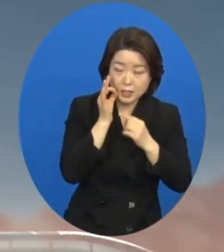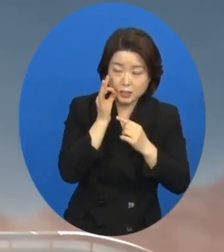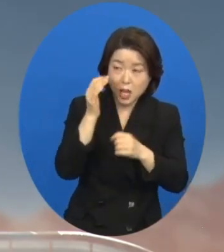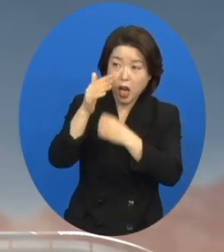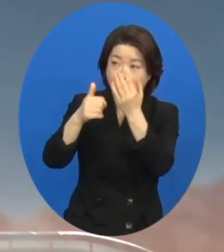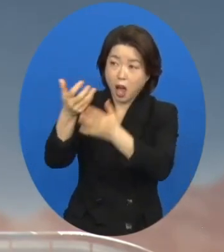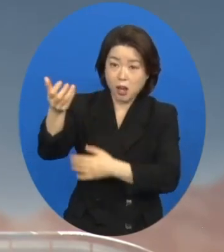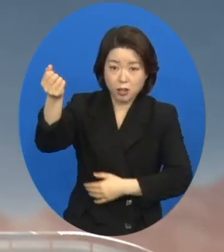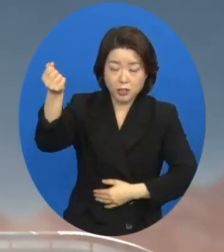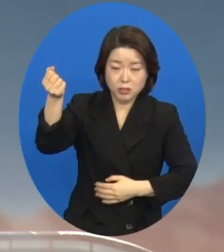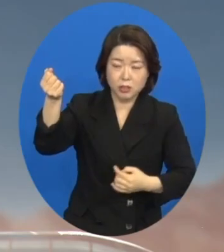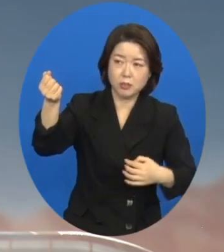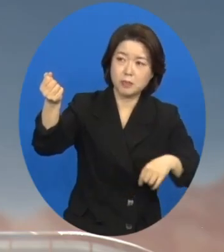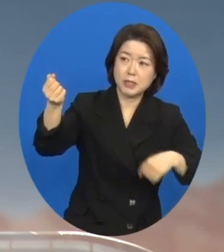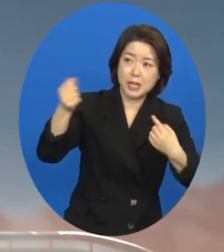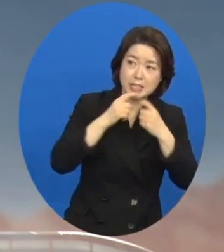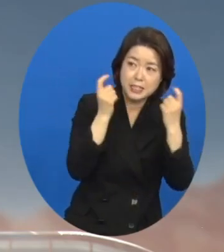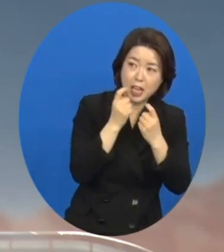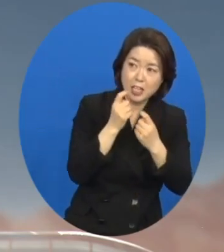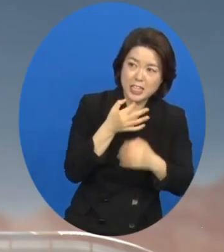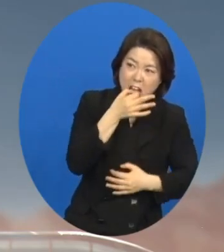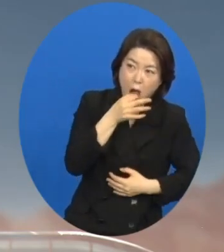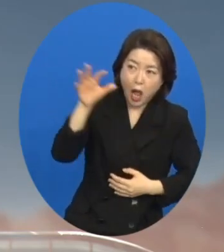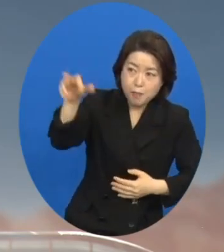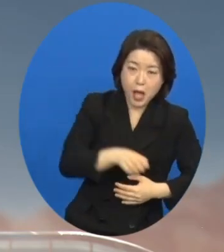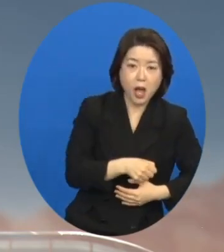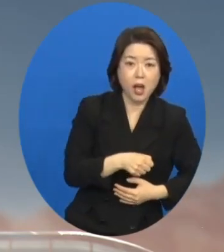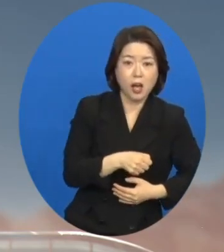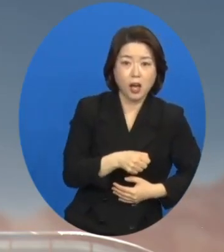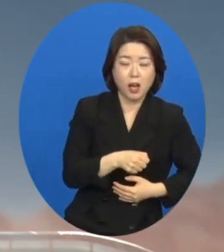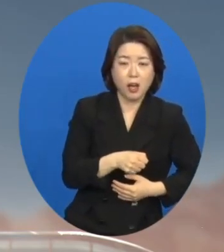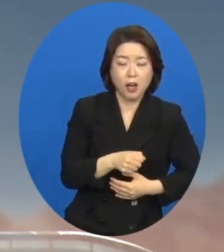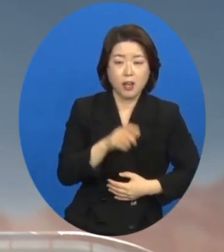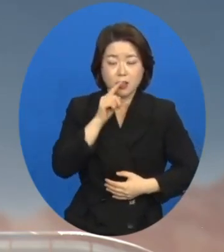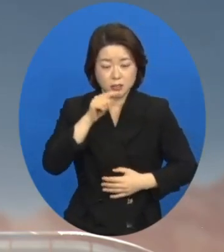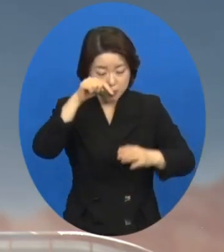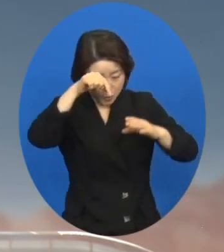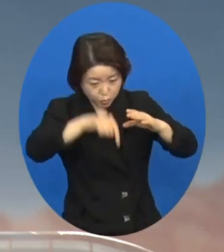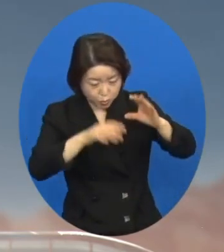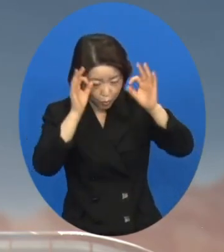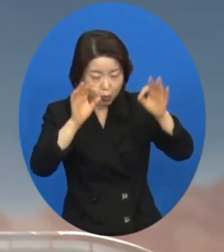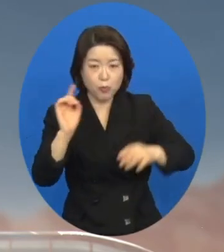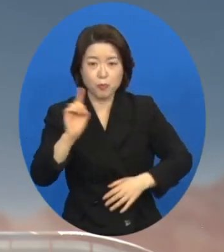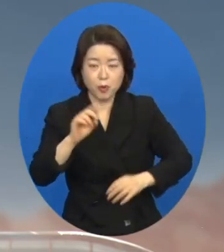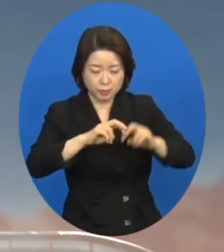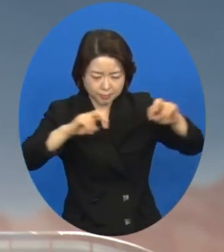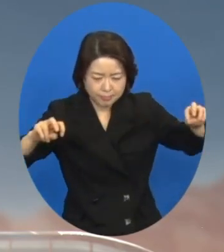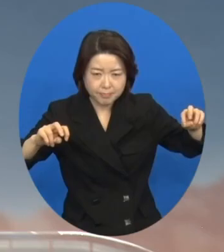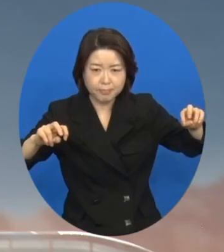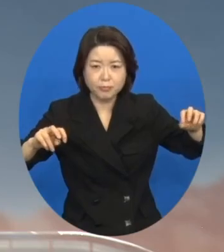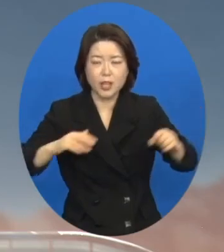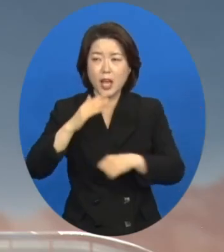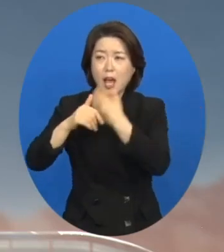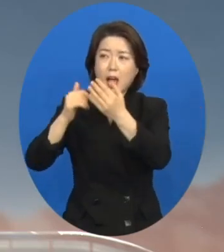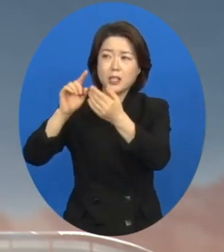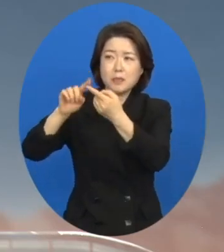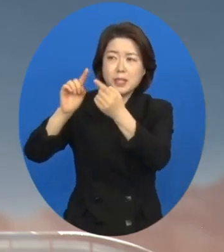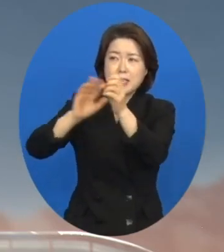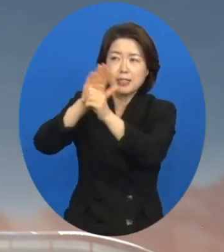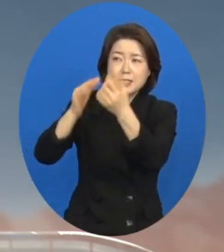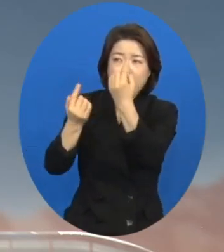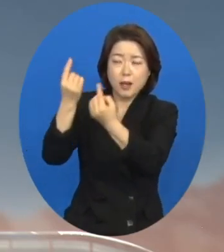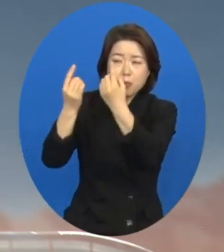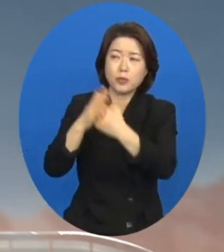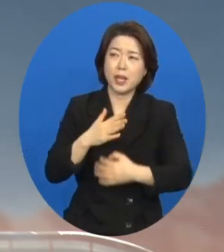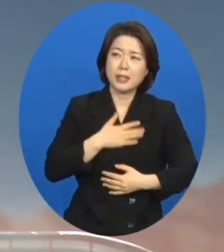자신의 전리품으로 사적으로 취했다는 데 있습니다. 그 말은 더 깊이 들어가면 하나님에 대한 사랑보다는